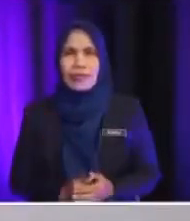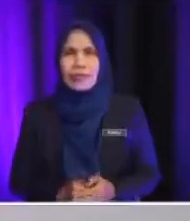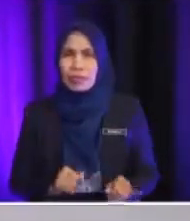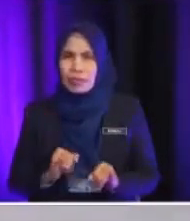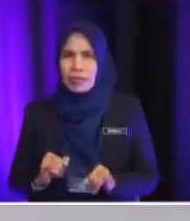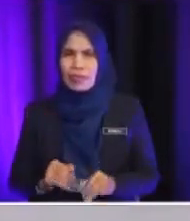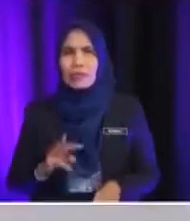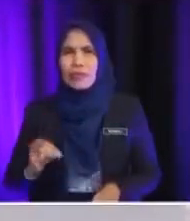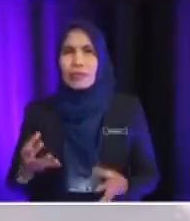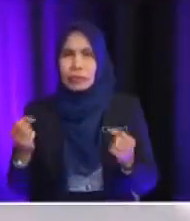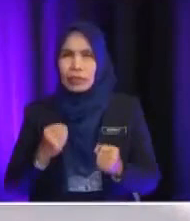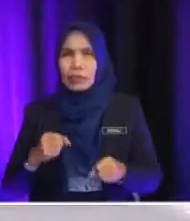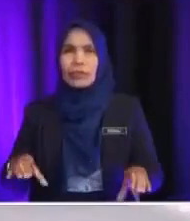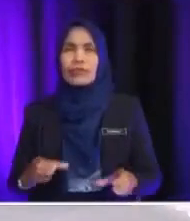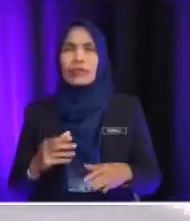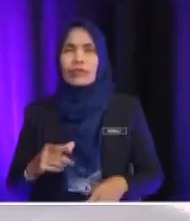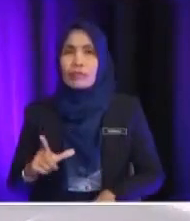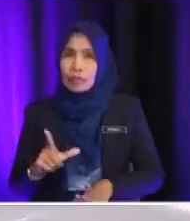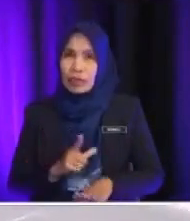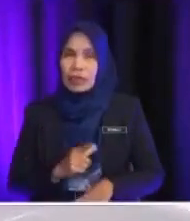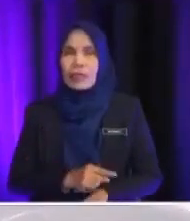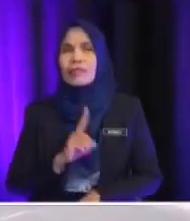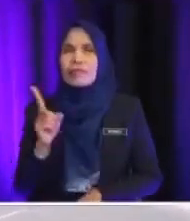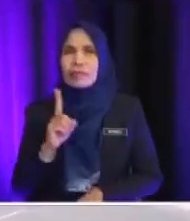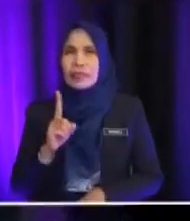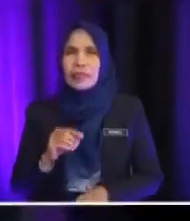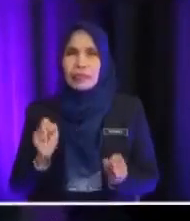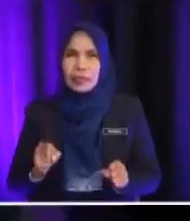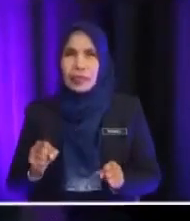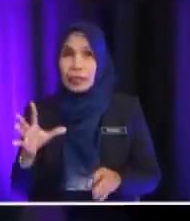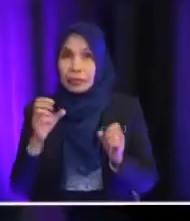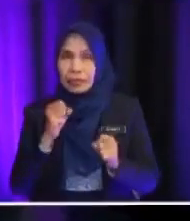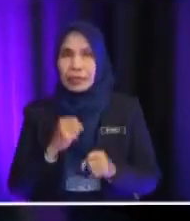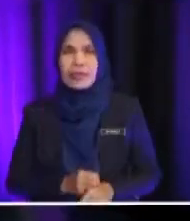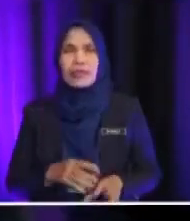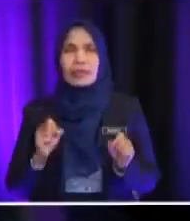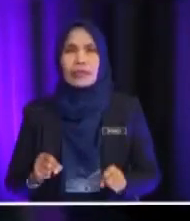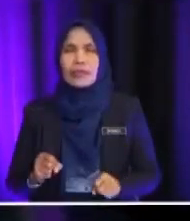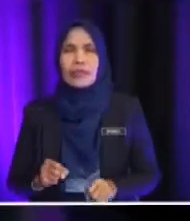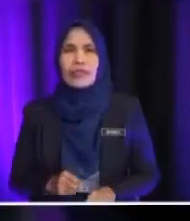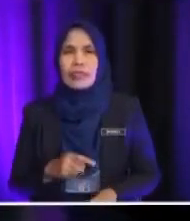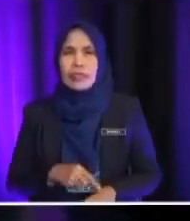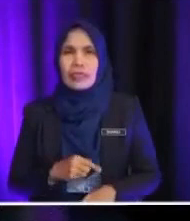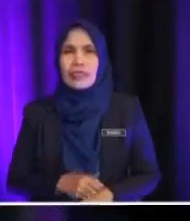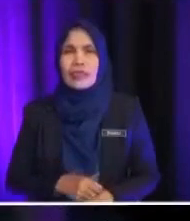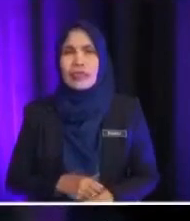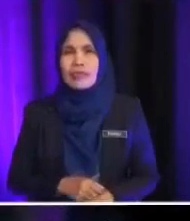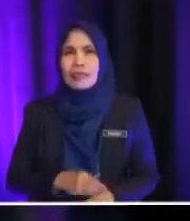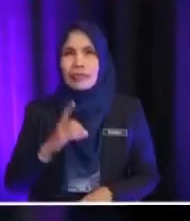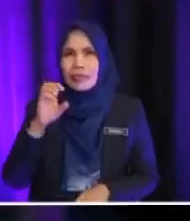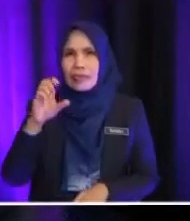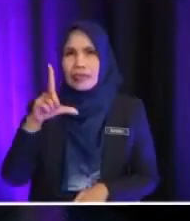melakukan latihan pengukuhan. Di manakah kita boleh dapatkan latihan tersebut, Cikgu? Okey, kita boleh dapatkan di Pelantar D5